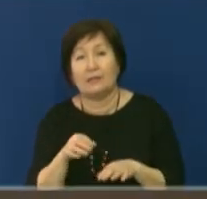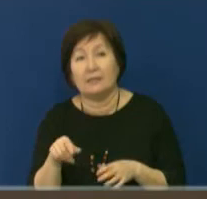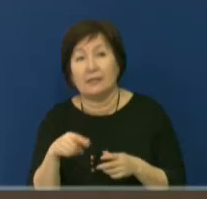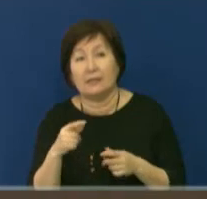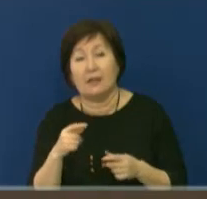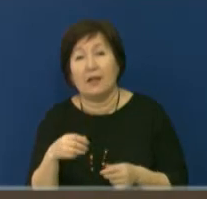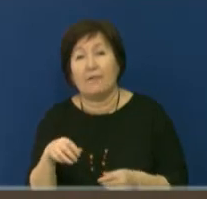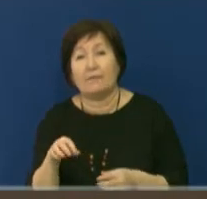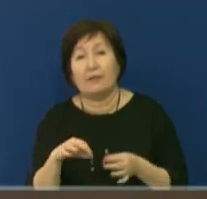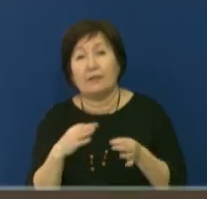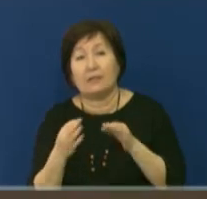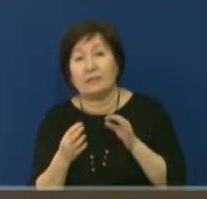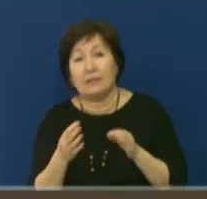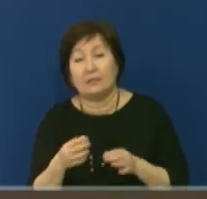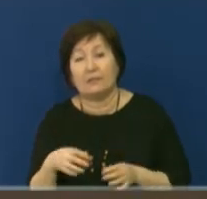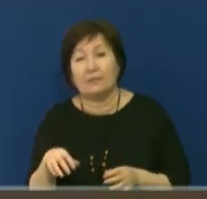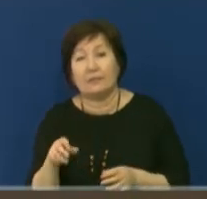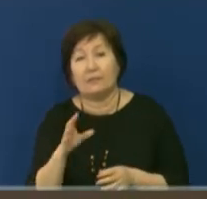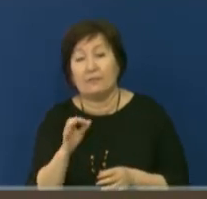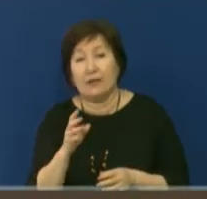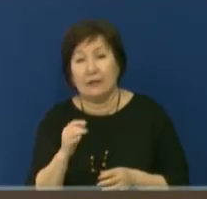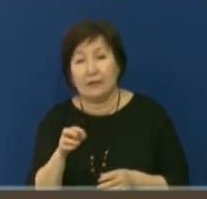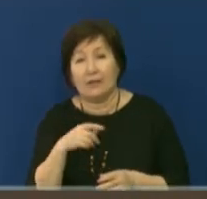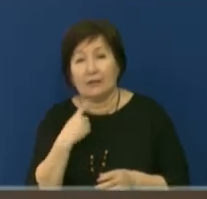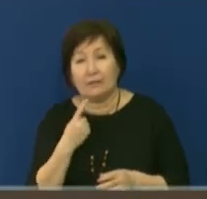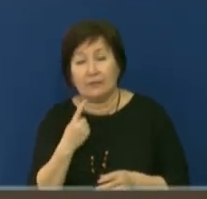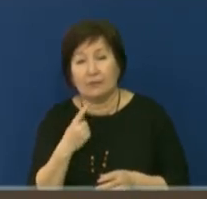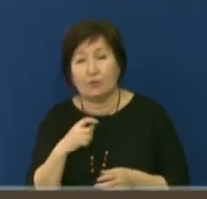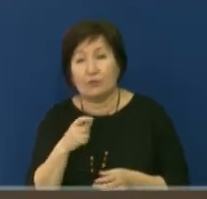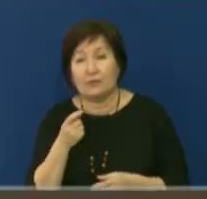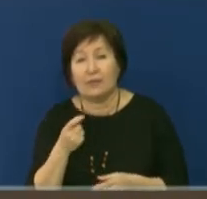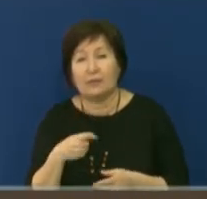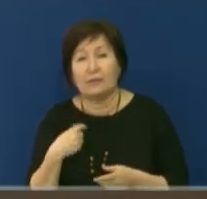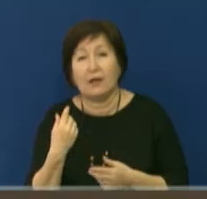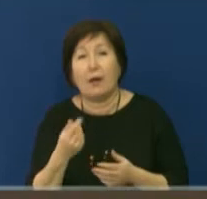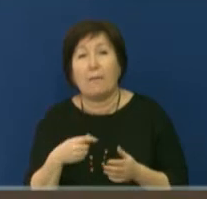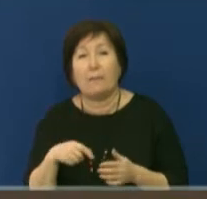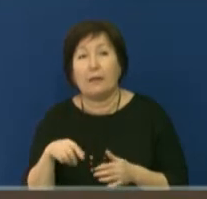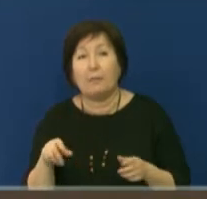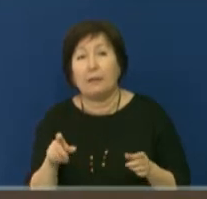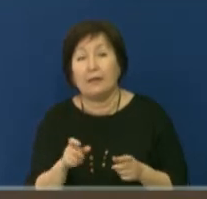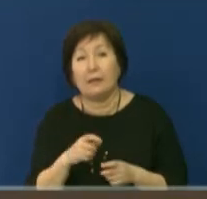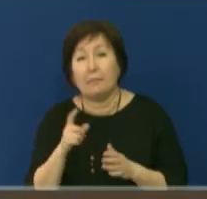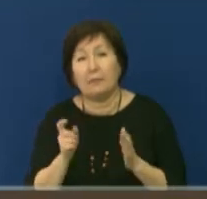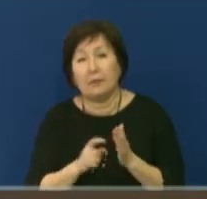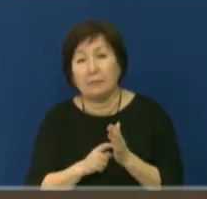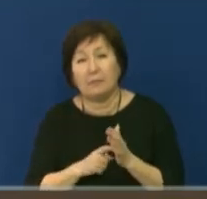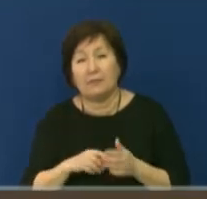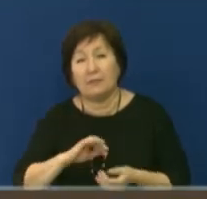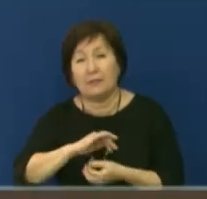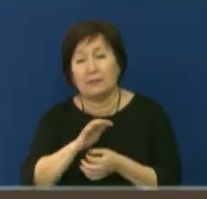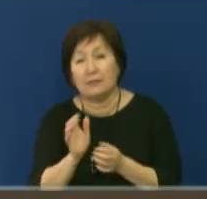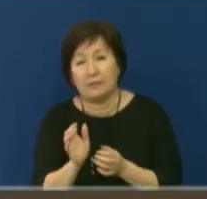Несмотря на все проблемы с коронавирусом, мы это проводим, мы этому рады и благодарны